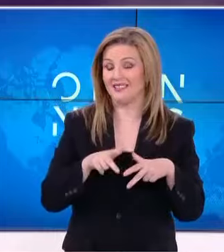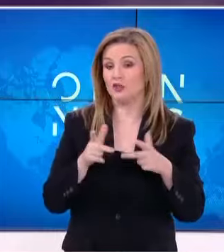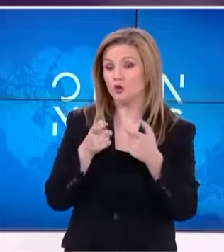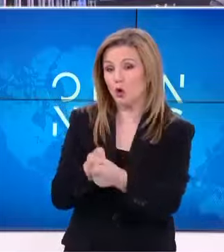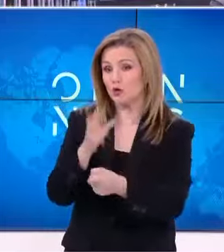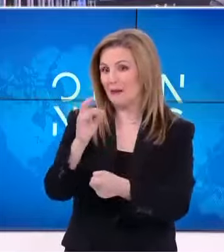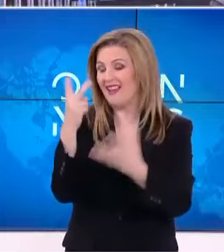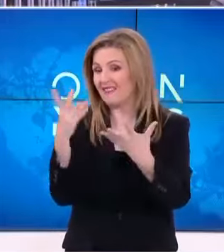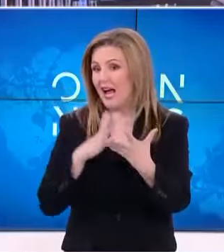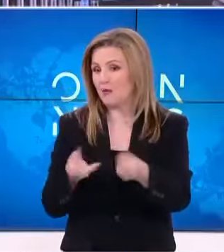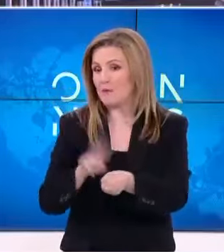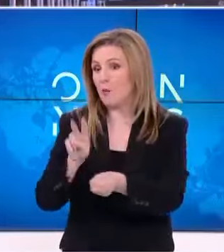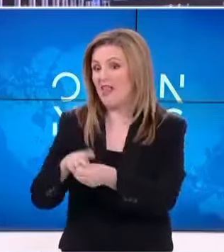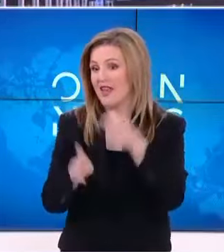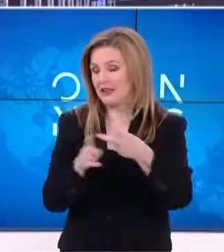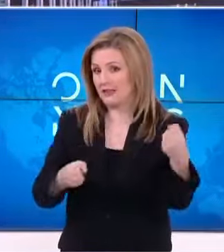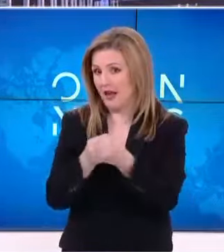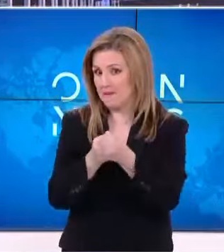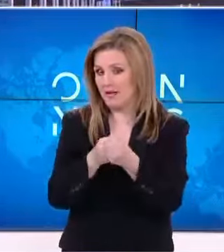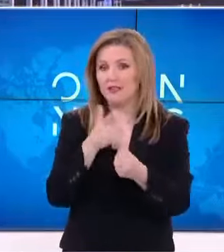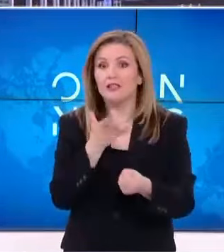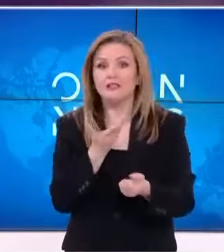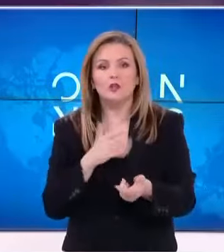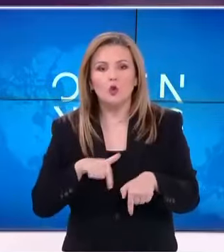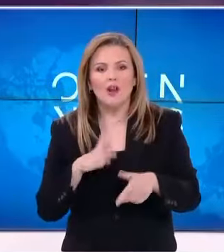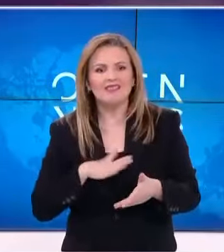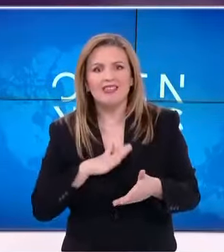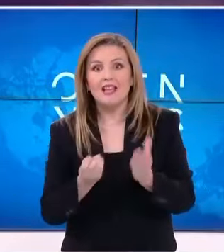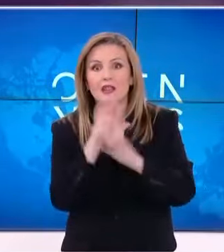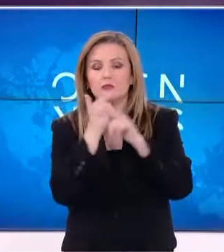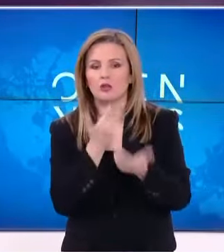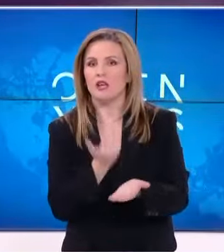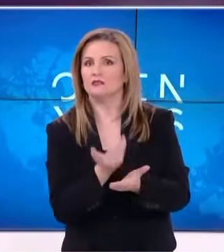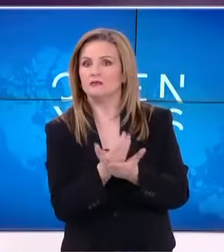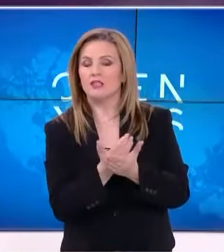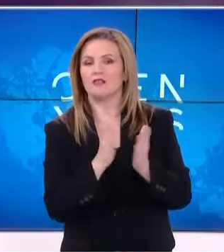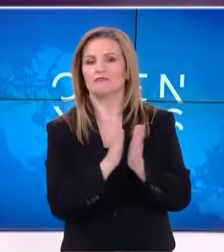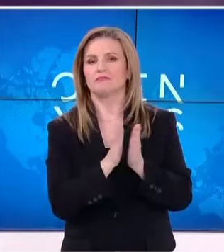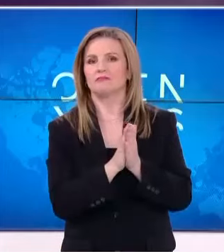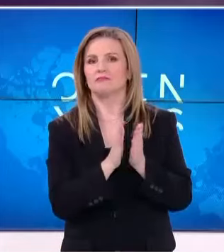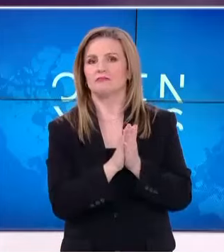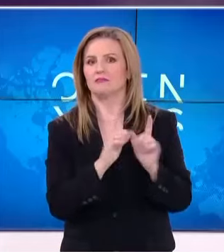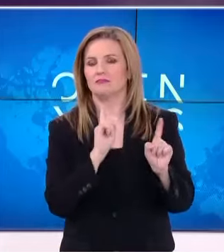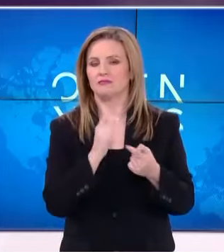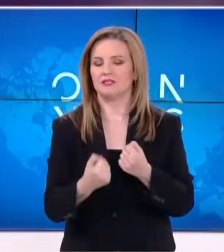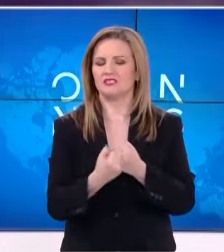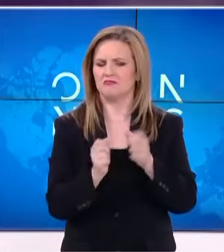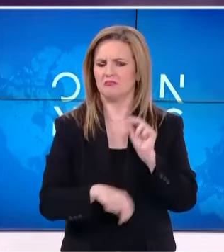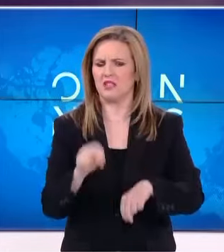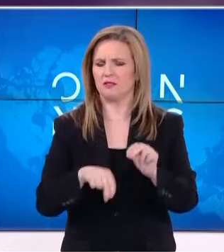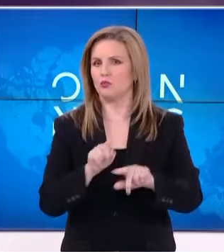είναι τρομακτικό να επιζητούν επιβράβευση και είναι τρομακτικό ότι ενοχλούνται από κάθε ενέργεια